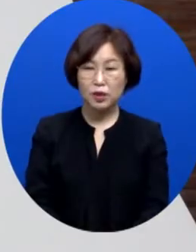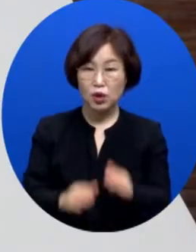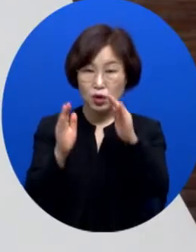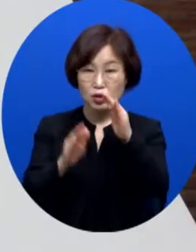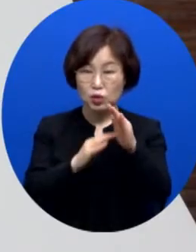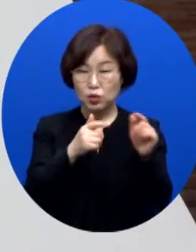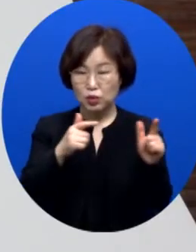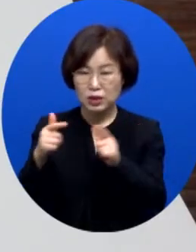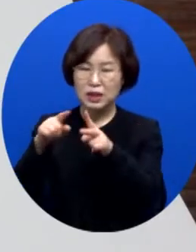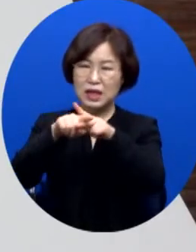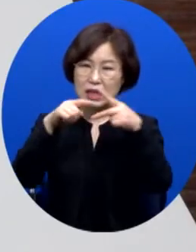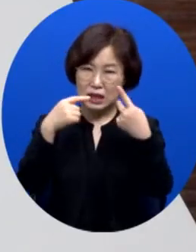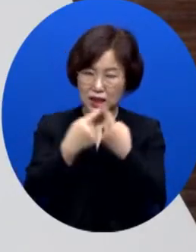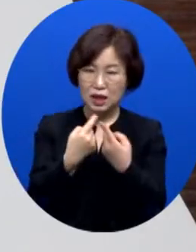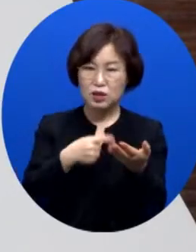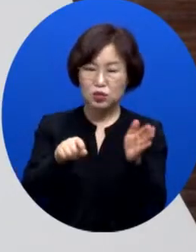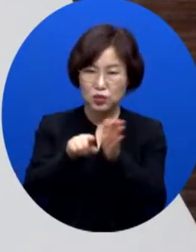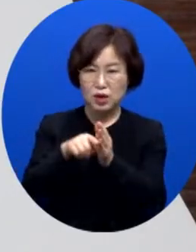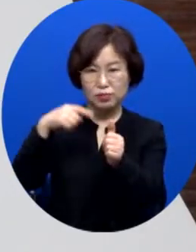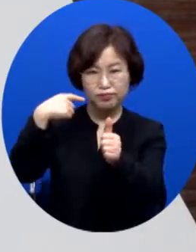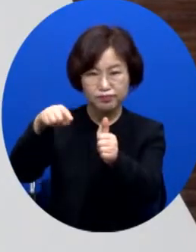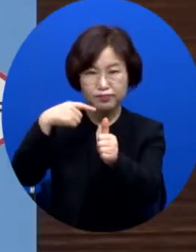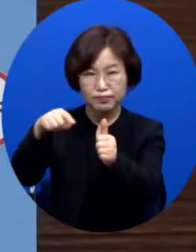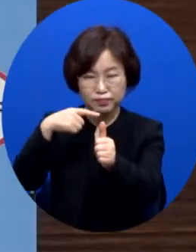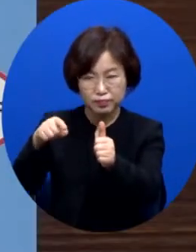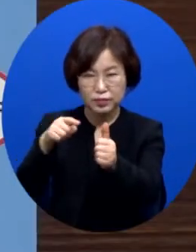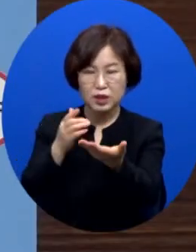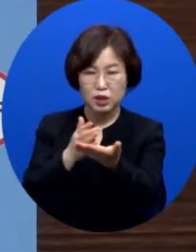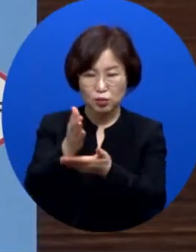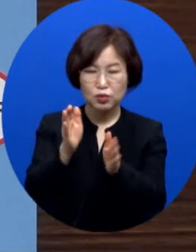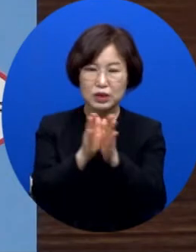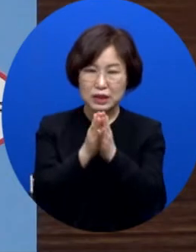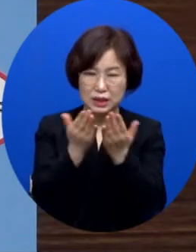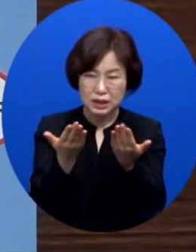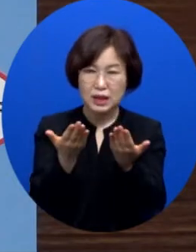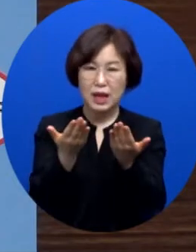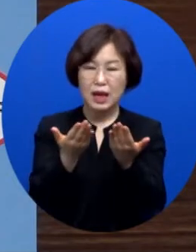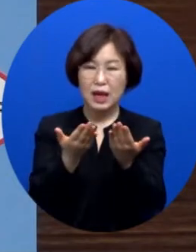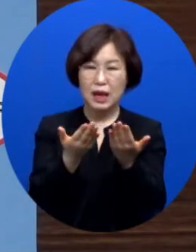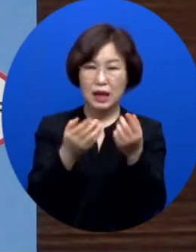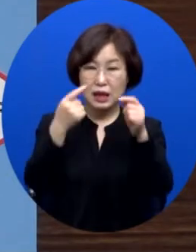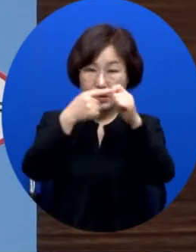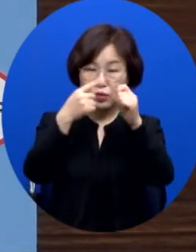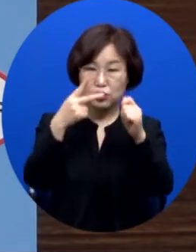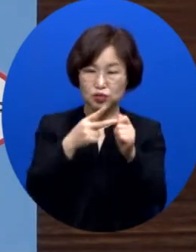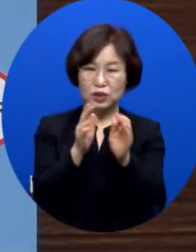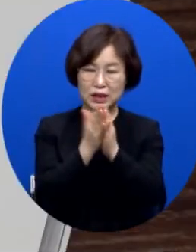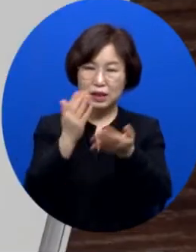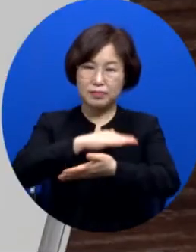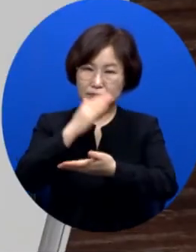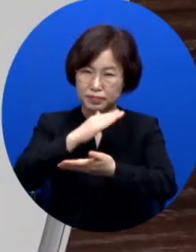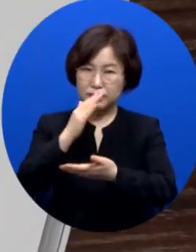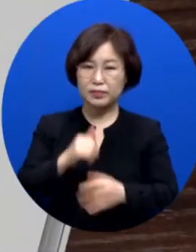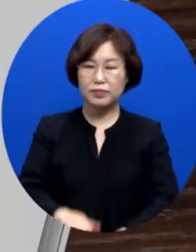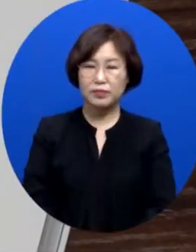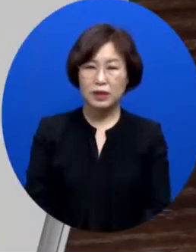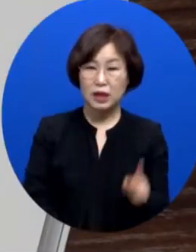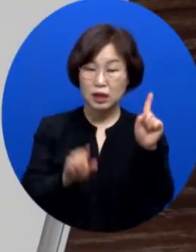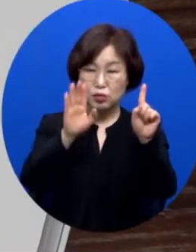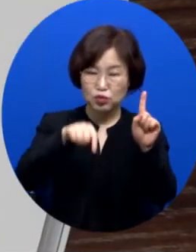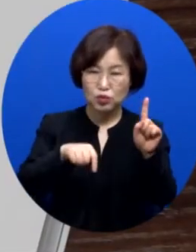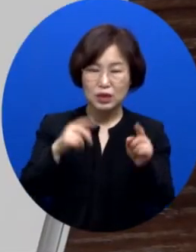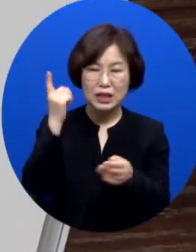중동 문제 해결을 돕도록 최근 전문 교재 제 중동 예방 1 2권 을 발간했습니다 일부는